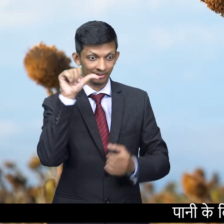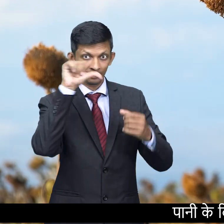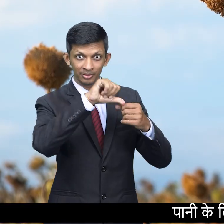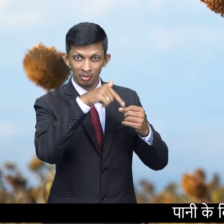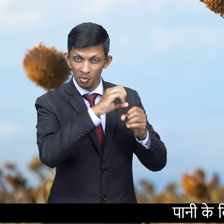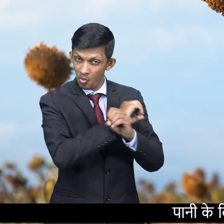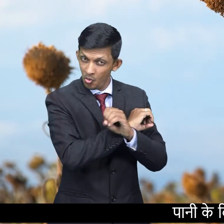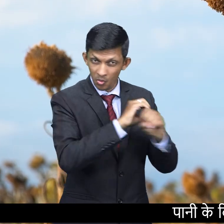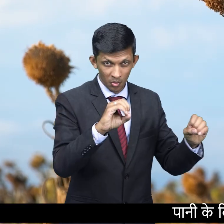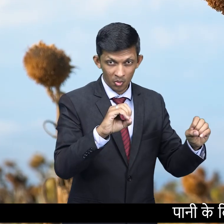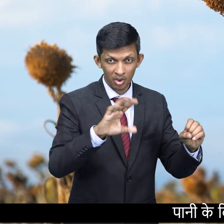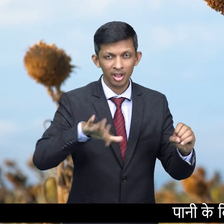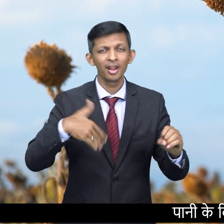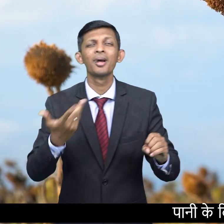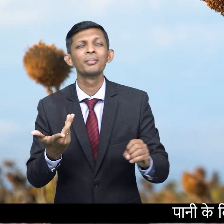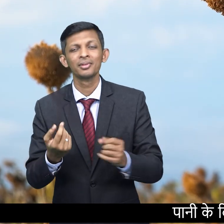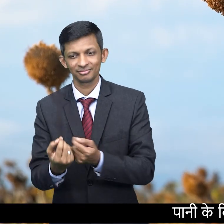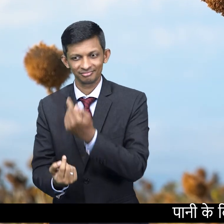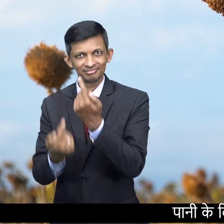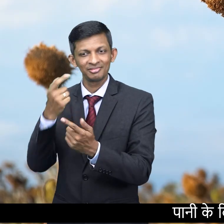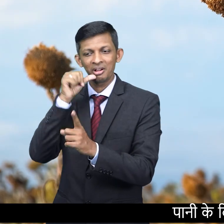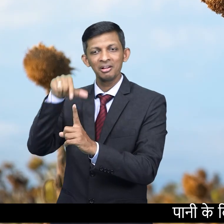पानी के बिना फसलें नहीं उग सकती।